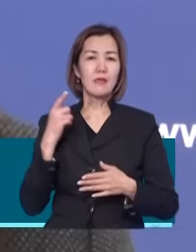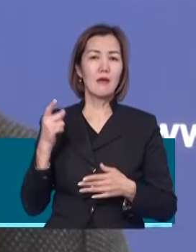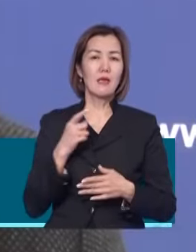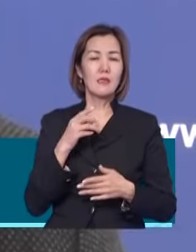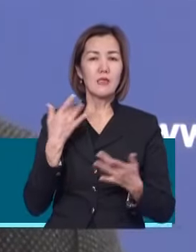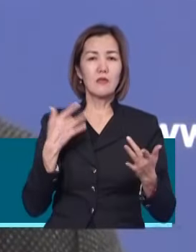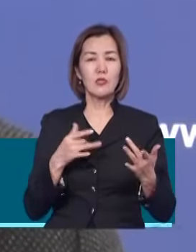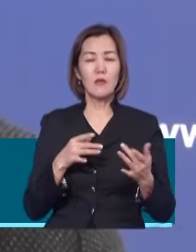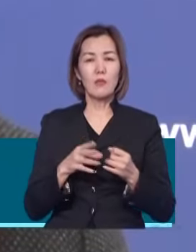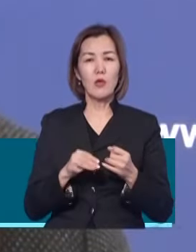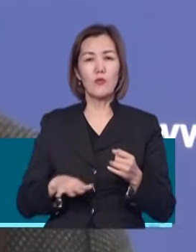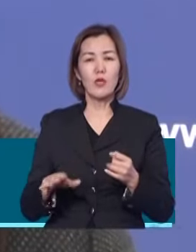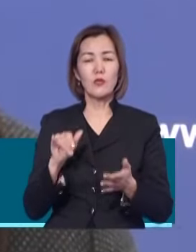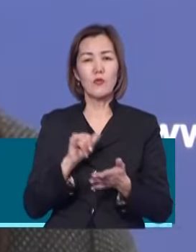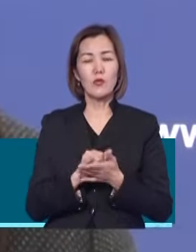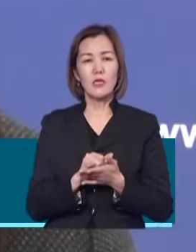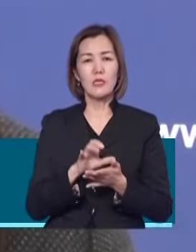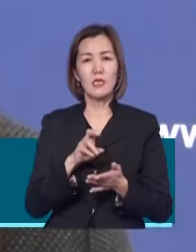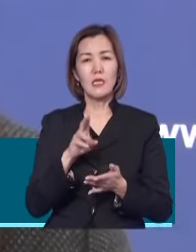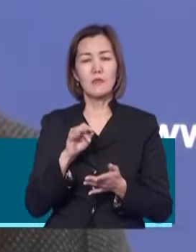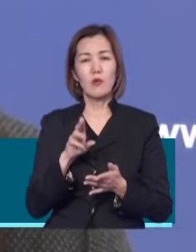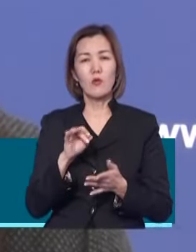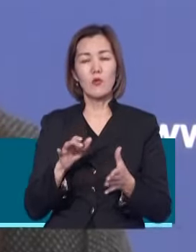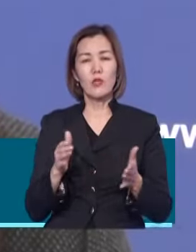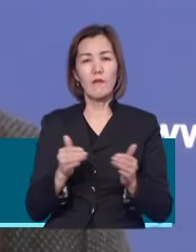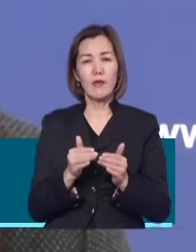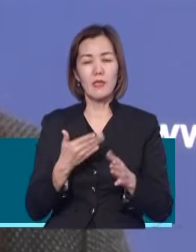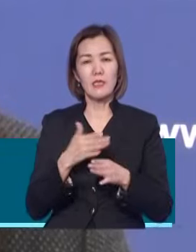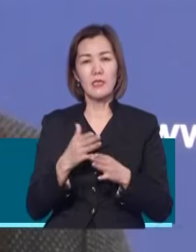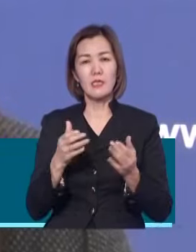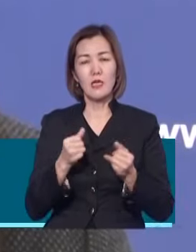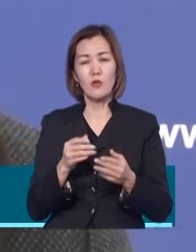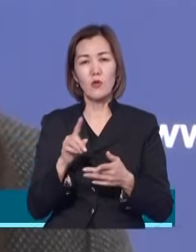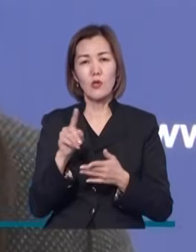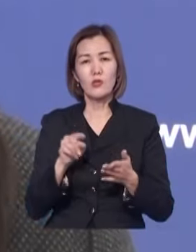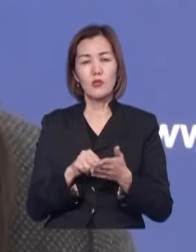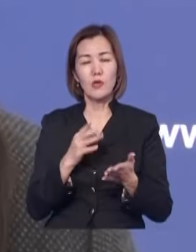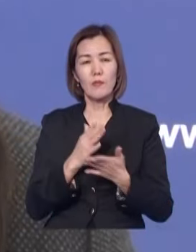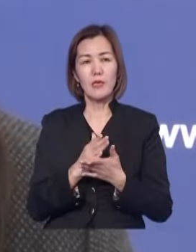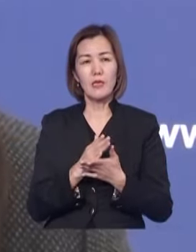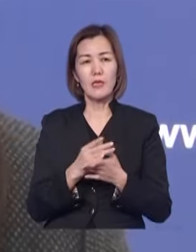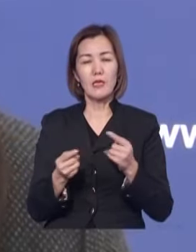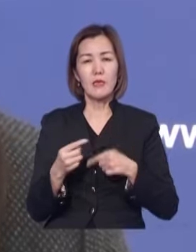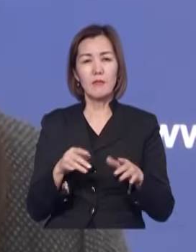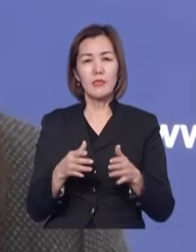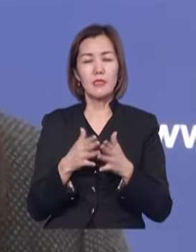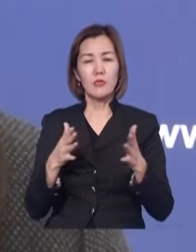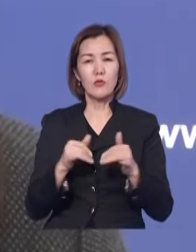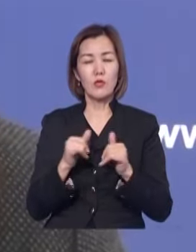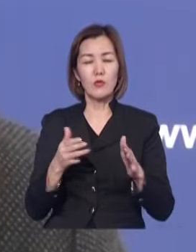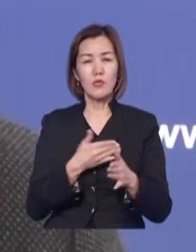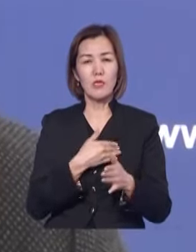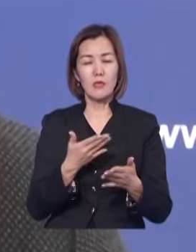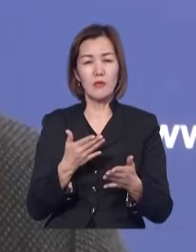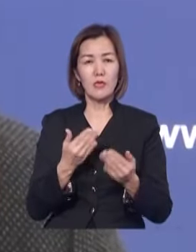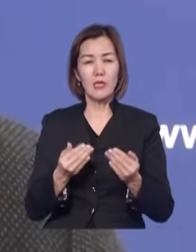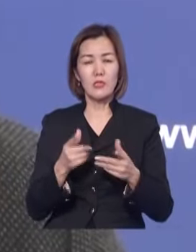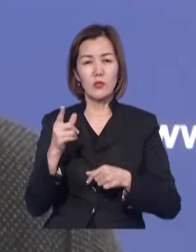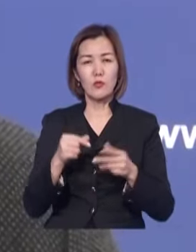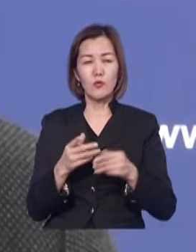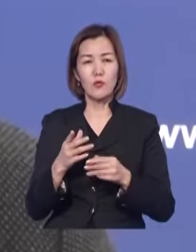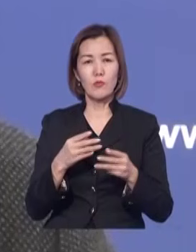Жамбыл ауданында орналасқан. СПК Қонаев арқылы аз мөлшерде несие алу туралы сұрақтармен келдік. Бизнесімізді ұлғайтсақ деген ниеттеміз. Қазір сүт